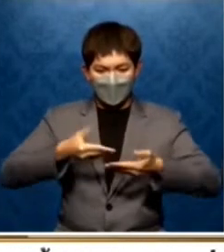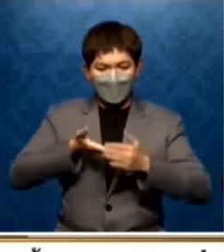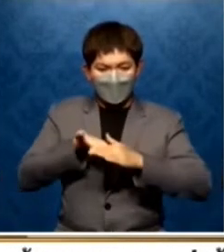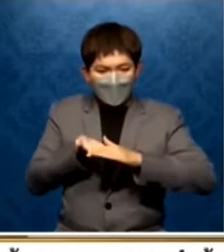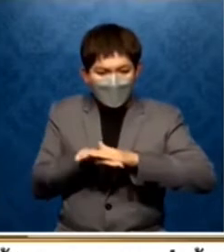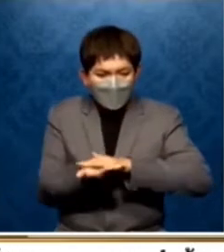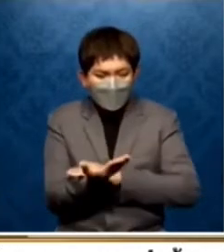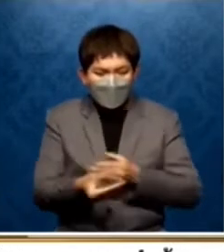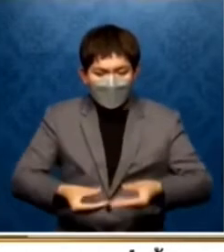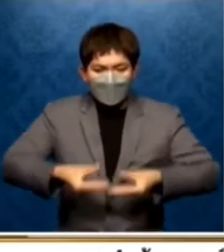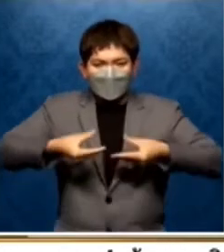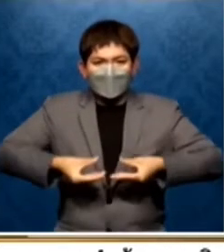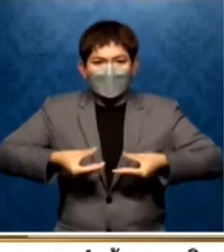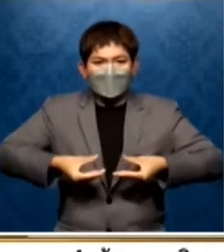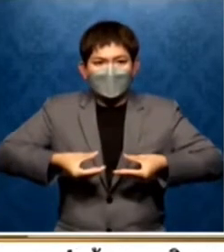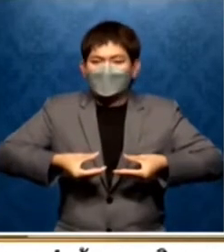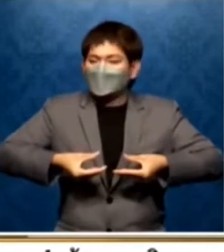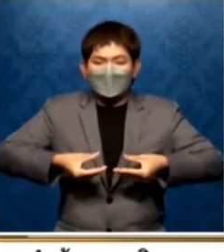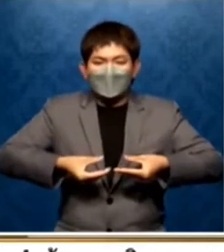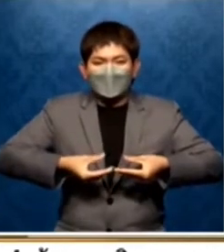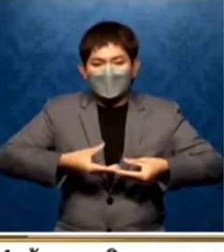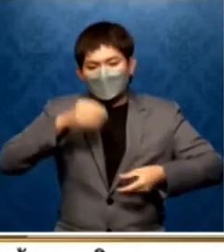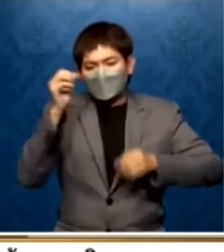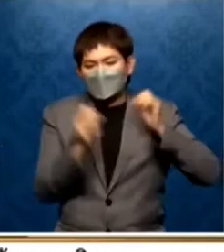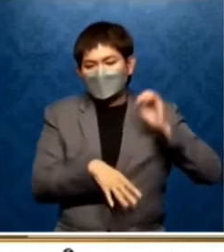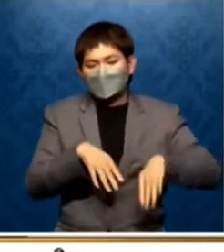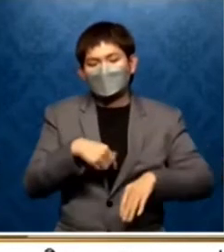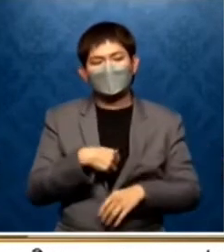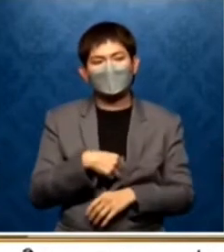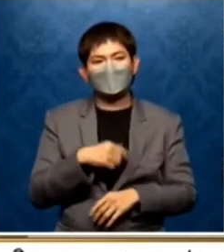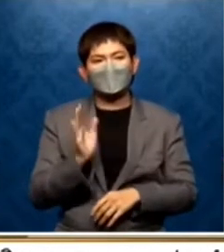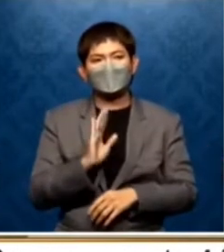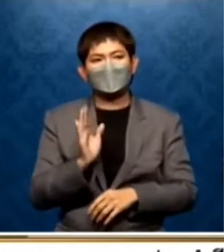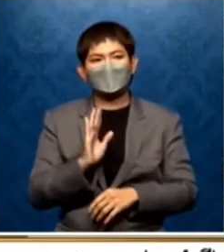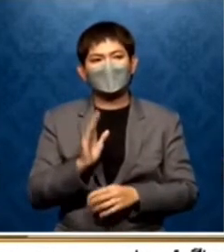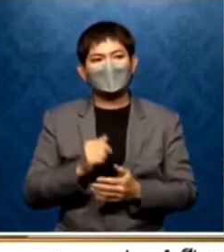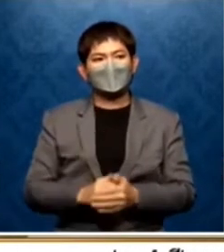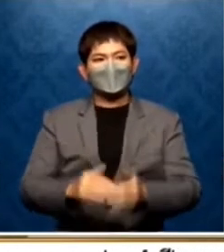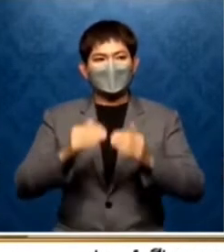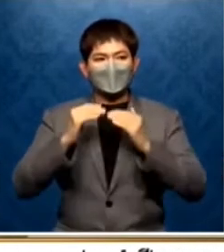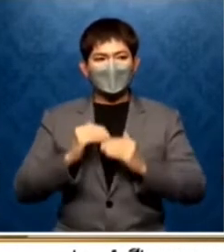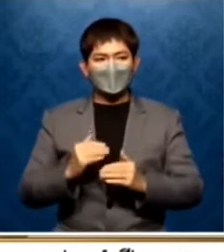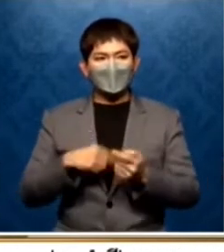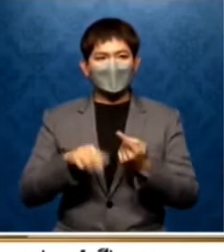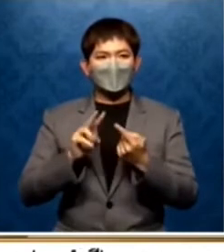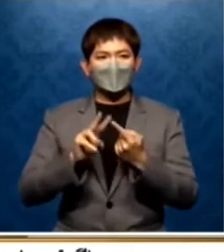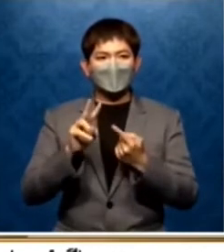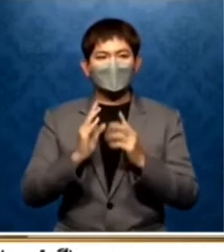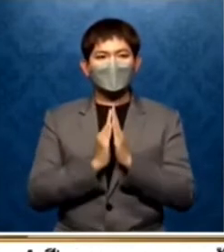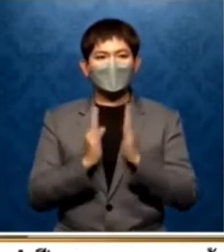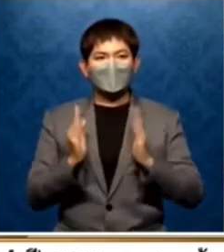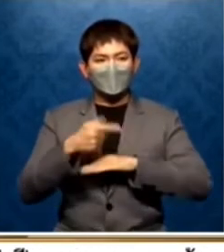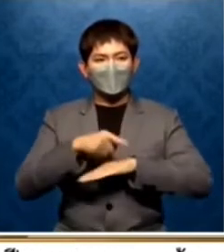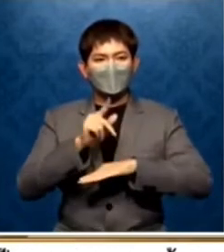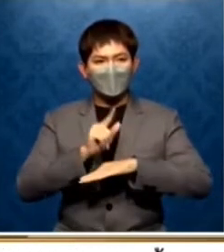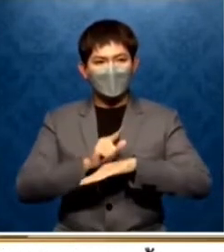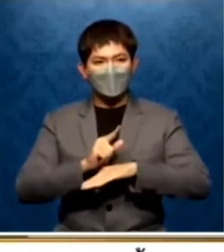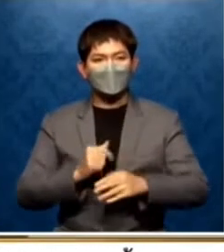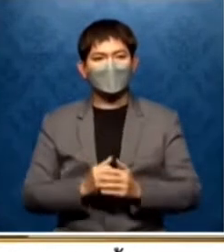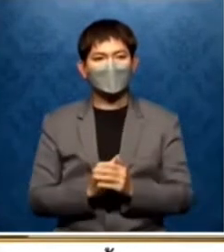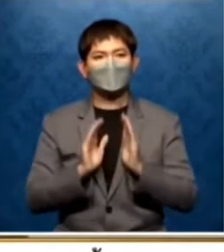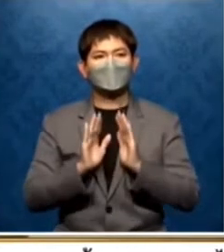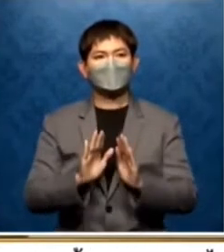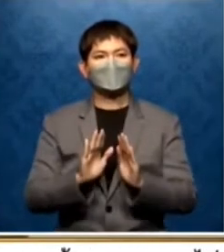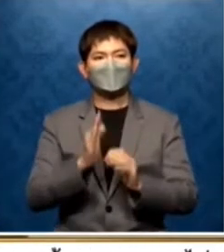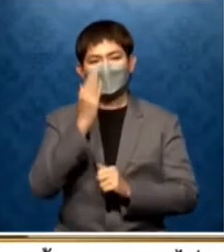หนักเป็นขยะเยอะแยะนะครับเรื่องที่2เอาทีนี้กลับมาครับขอบพระคุณท่านประธานท่านควรท่านหน่อยนะครับเพรา